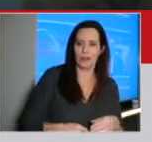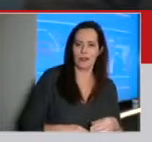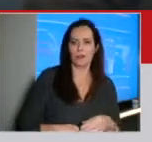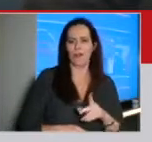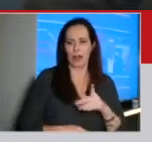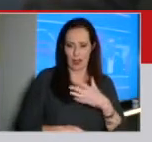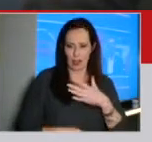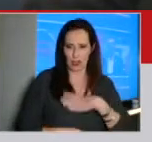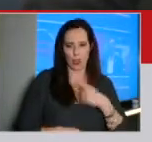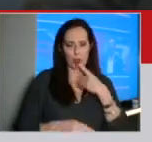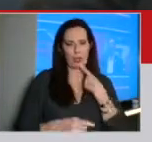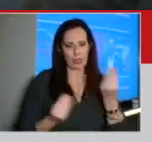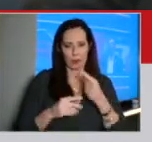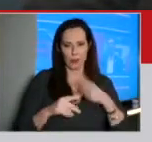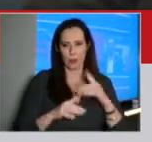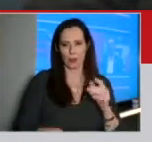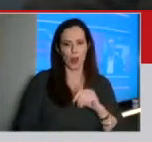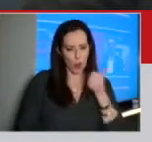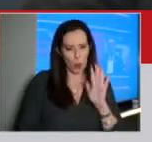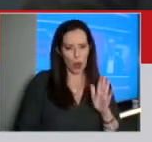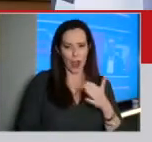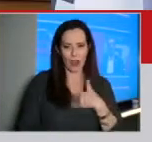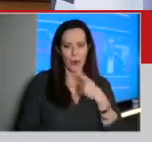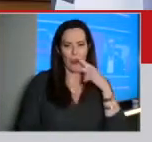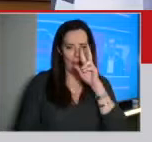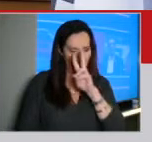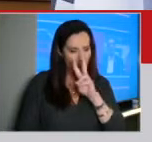אז תן לי רגע לדייק. בסדר? קודם כל, אנחנו בשנת